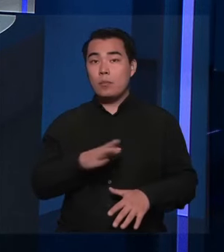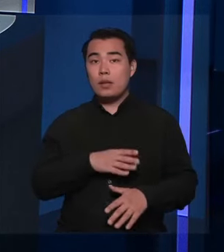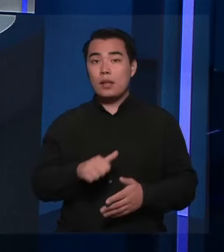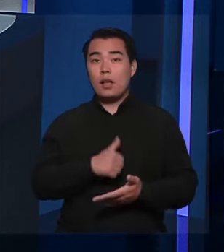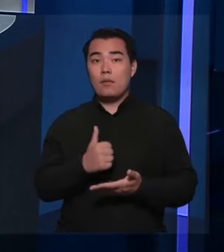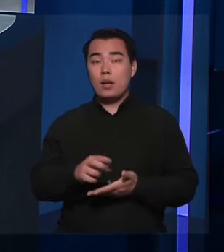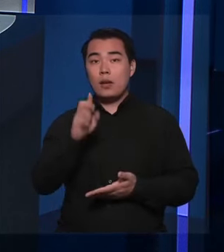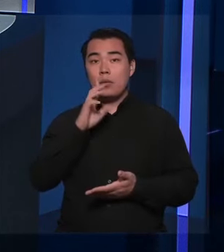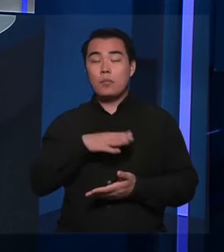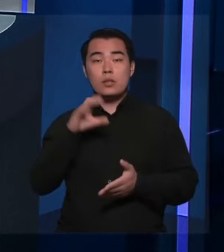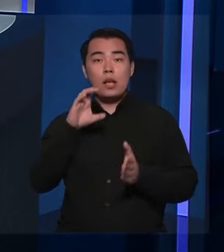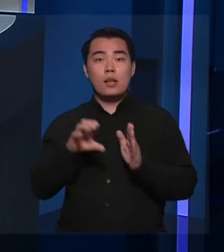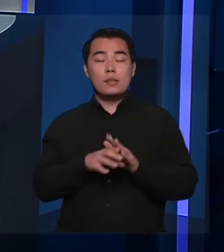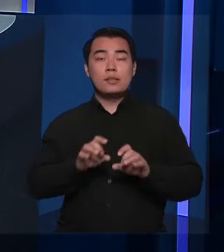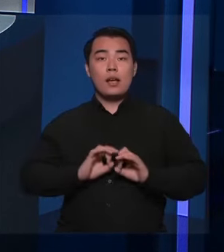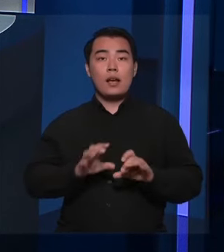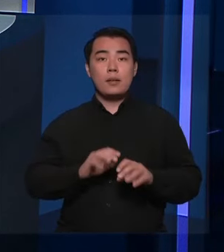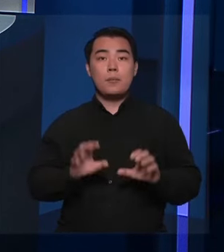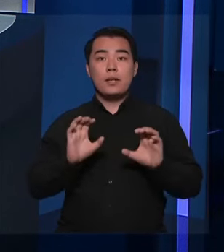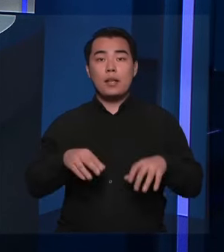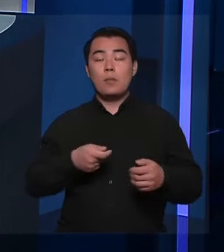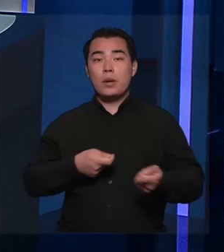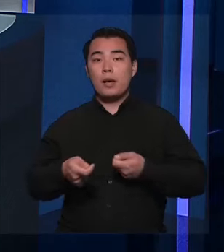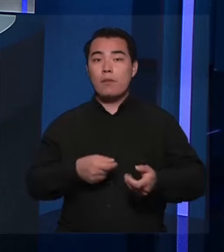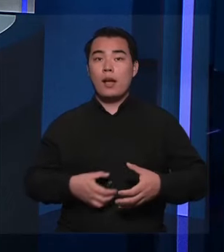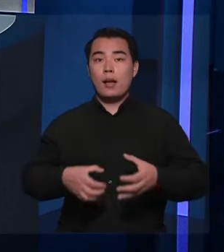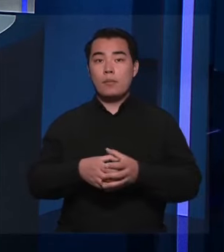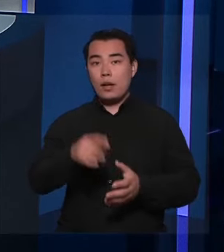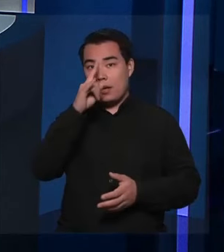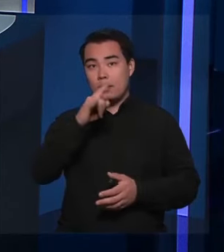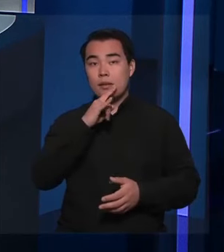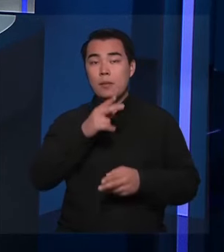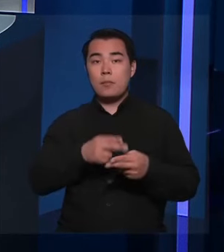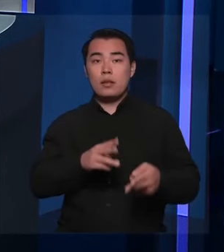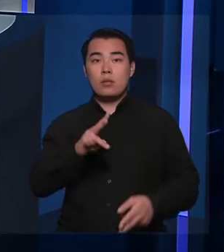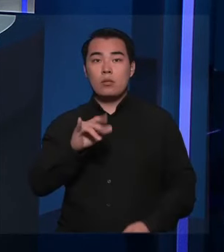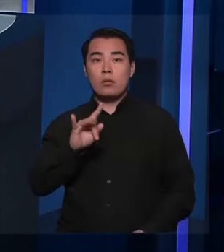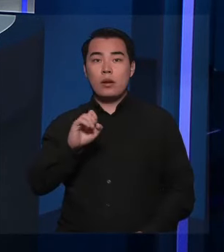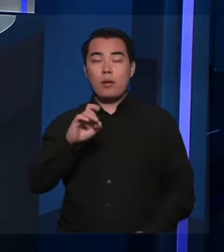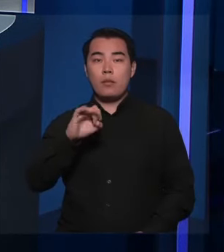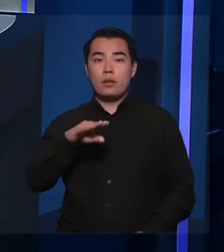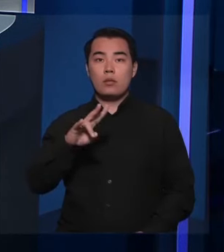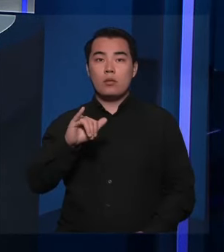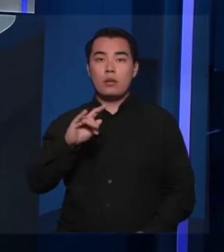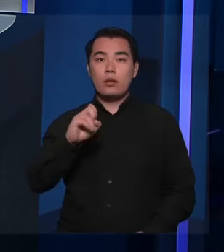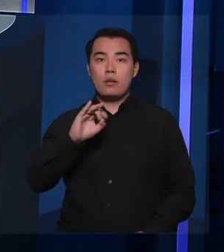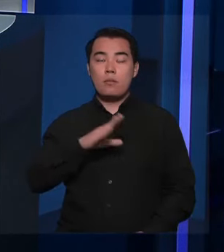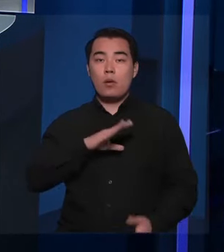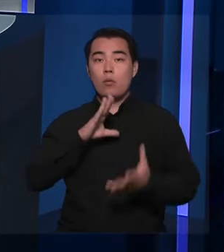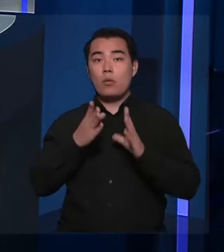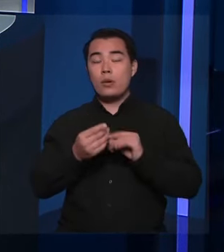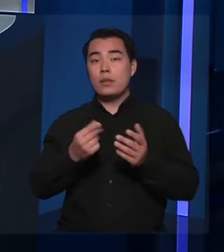Глава правительства заслужил доклад председателя правления корпорации «Казахмыс» Нурахмета Нуриева. Он сообщил, общая